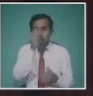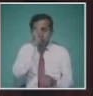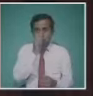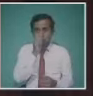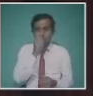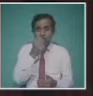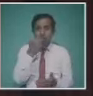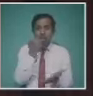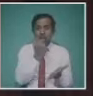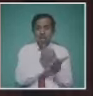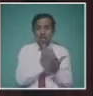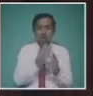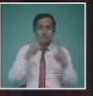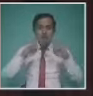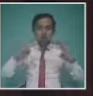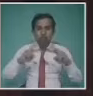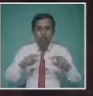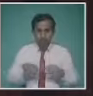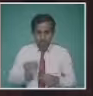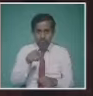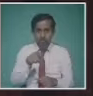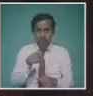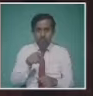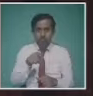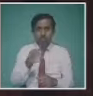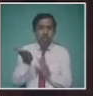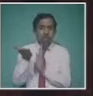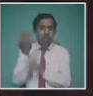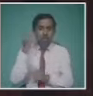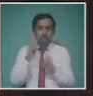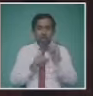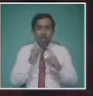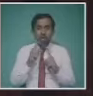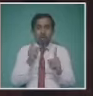කරපු මහ බැංකු වංචාගෙන පරීක්ෂණ යනවාද? පහුගිය කාලේ කතා